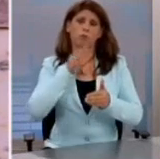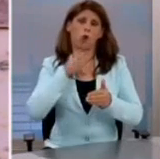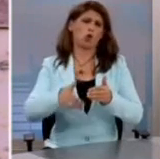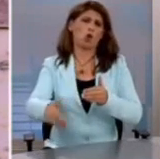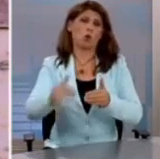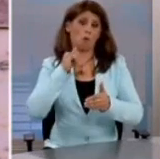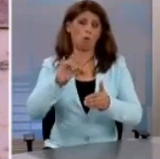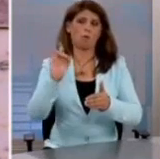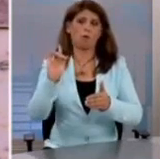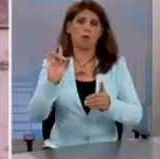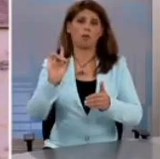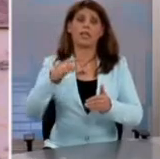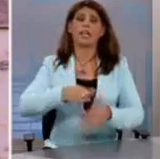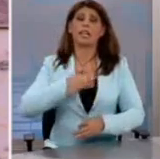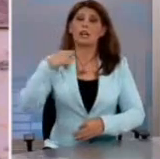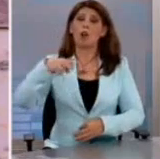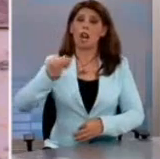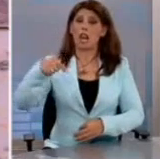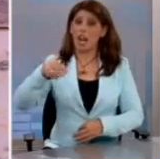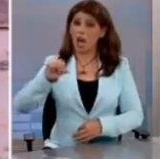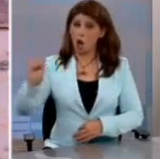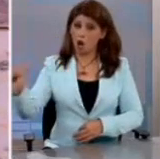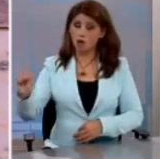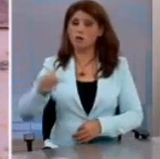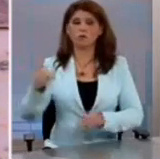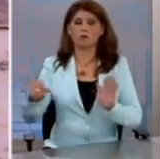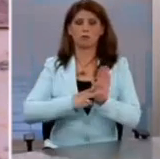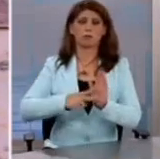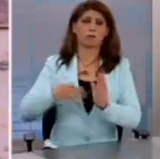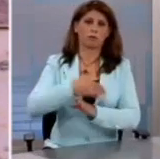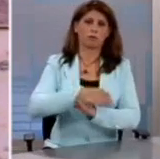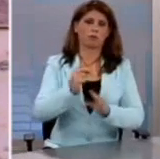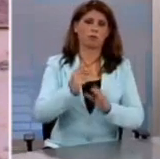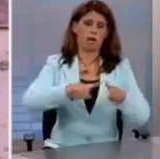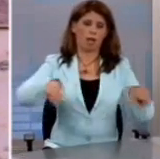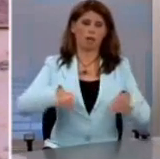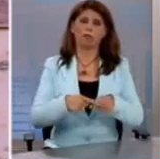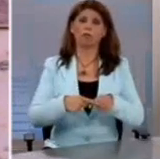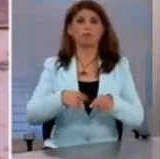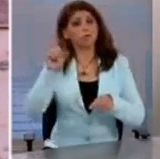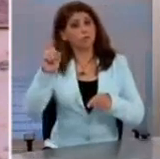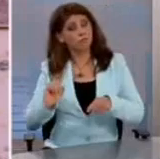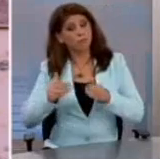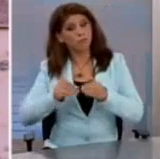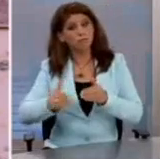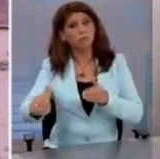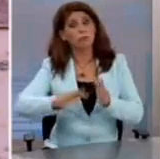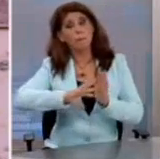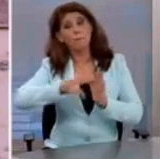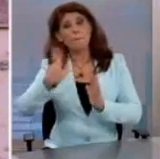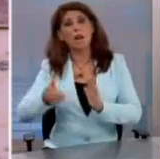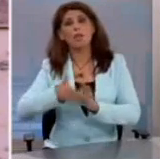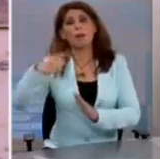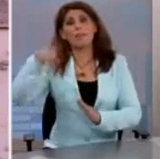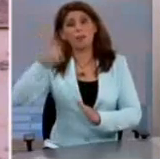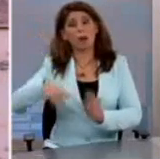του κυρίου Λαγού με τη δυνατότητα περαιτέρω αποκλεισμού από τη συνεδριάση της Βουλής έως και 15